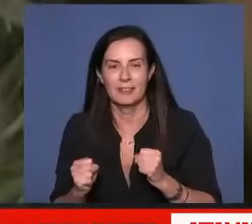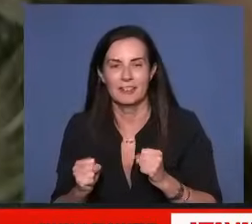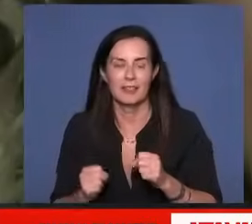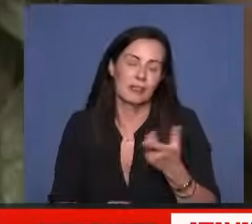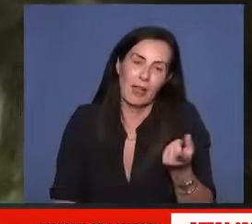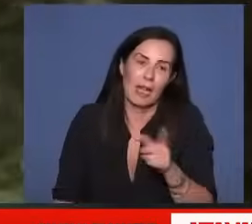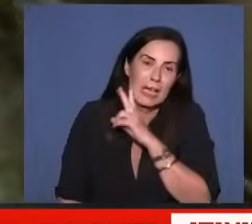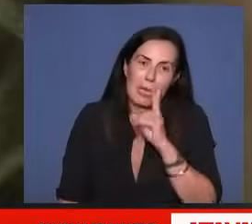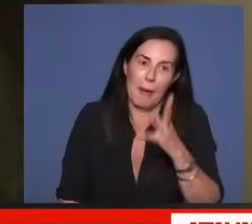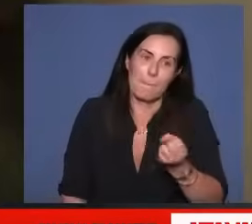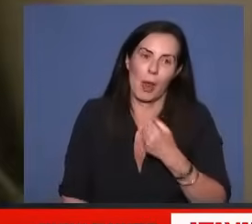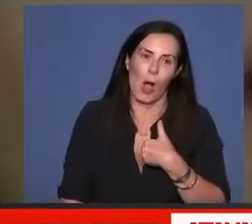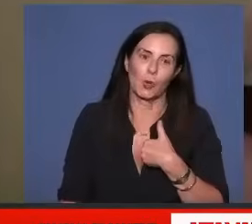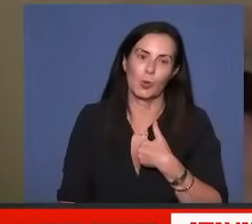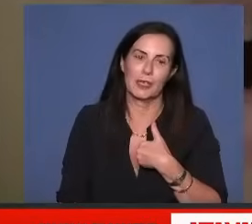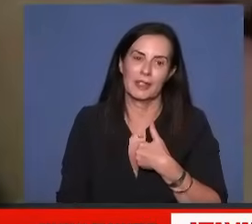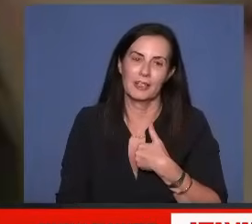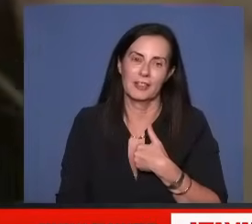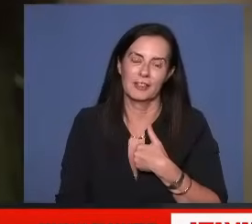אז אמא באה.